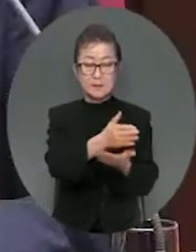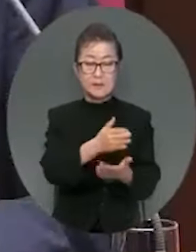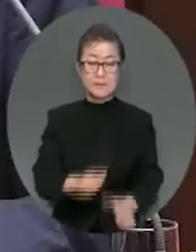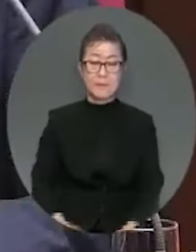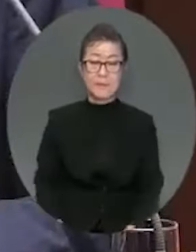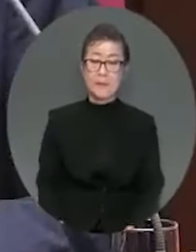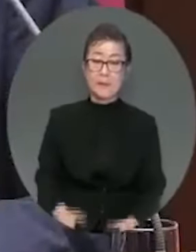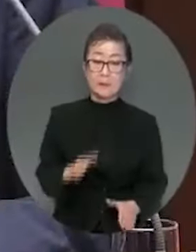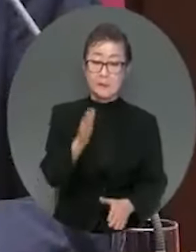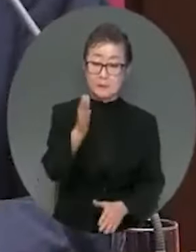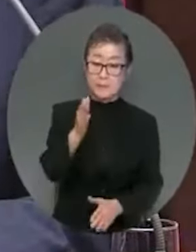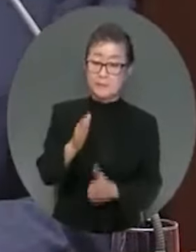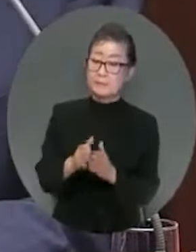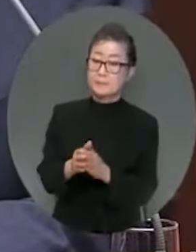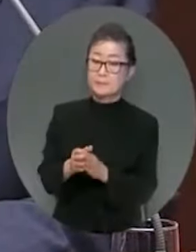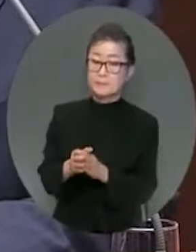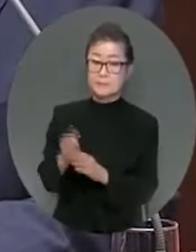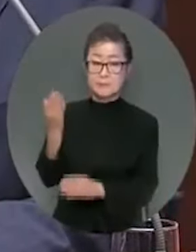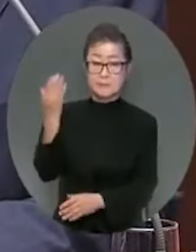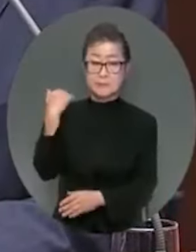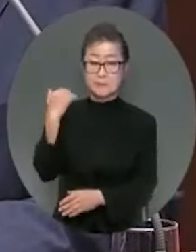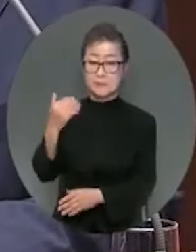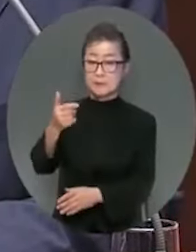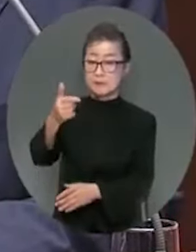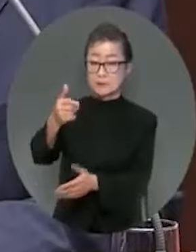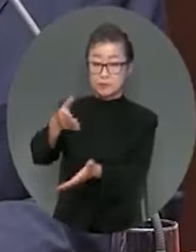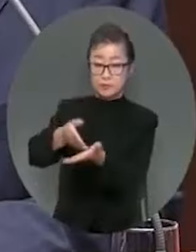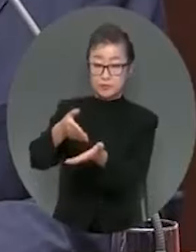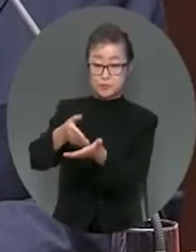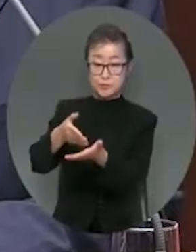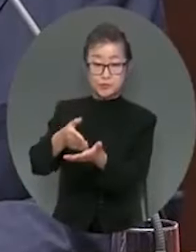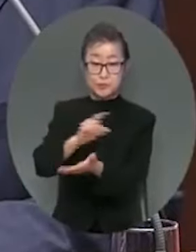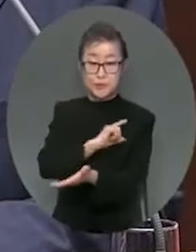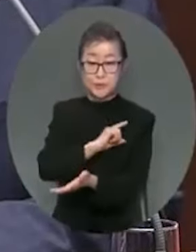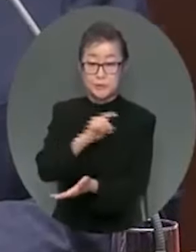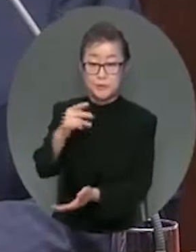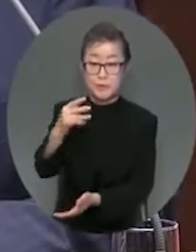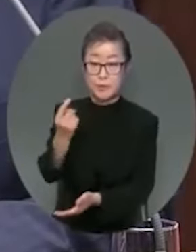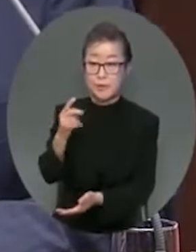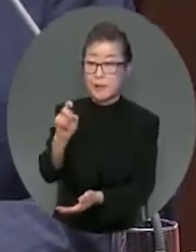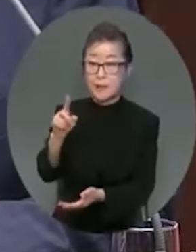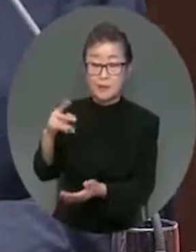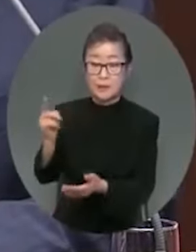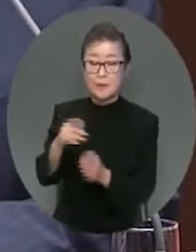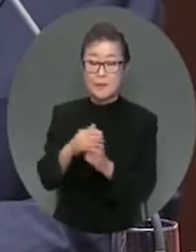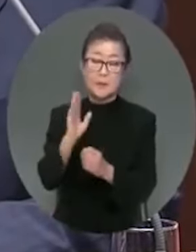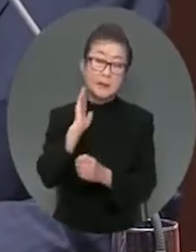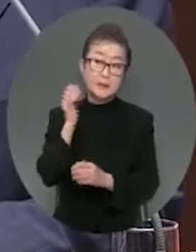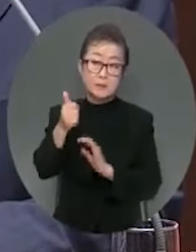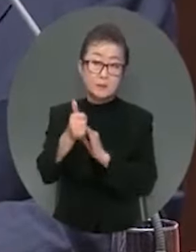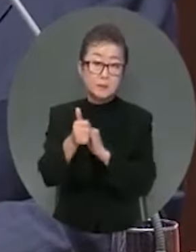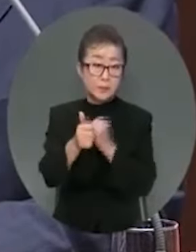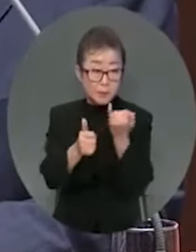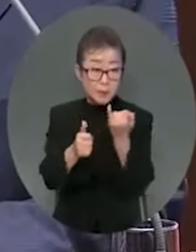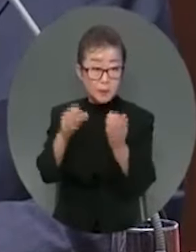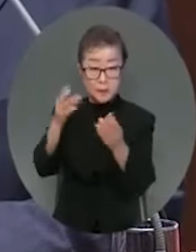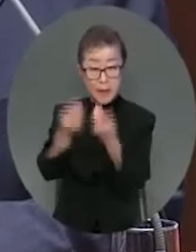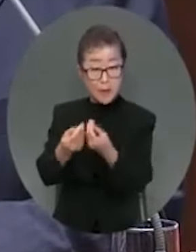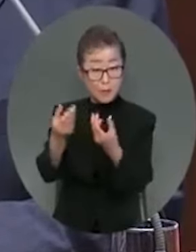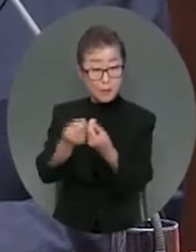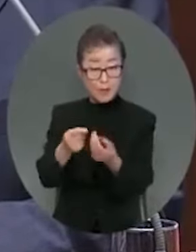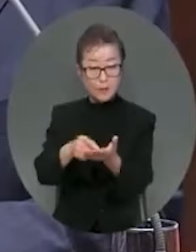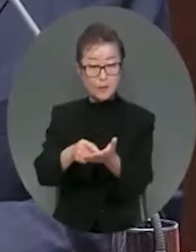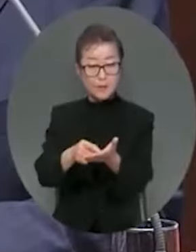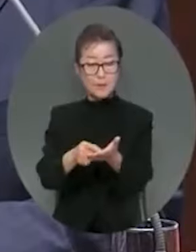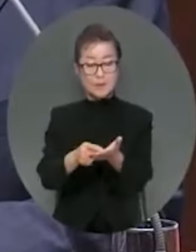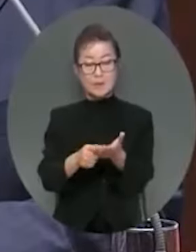뉴스토마토 보도 보셨죠? 구체적인 내용을 말씀해 주세요. 김건희 여사가 예.